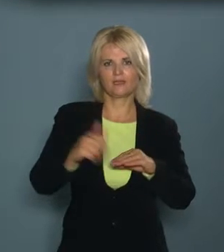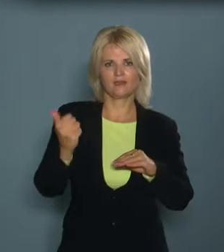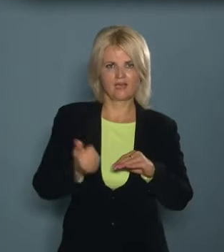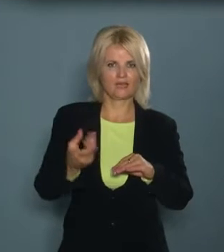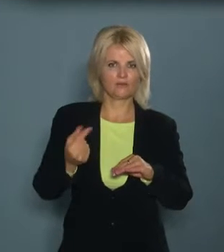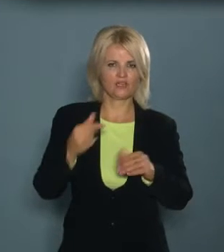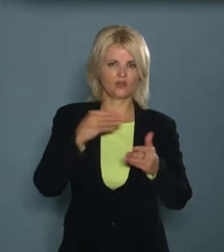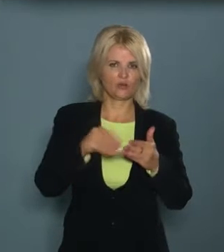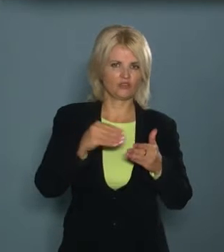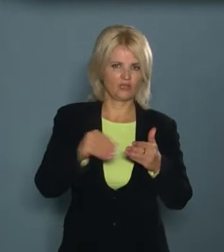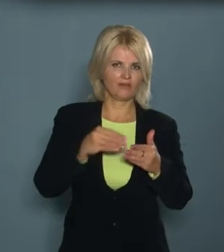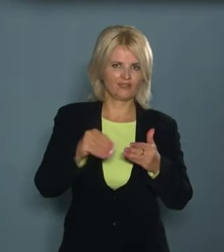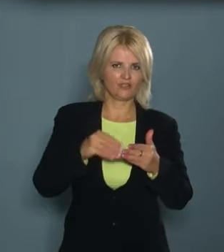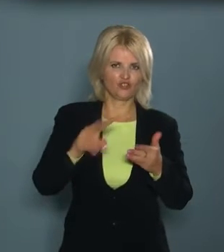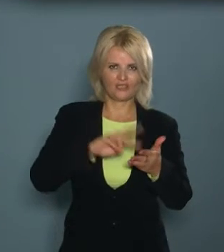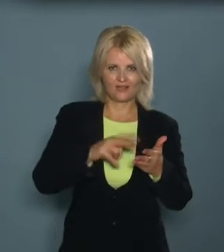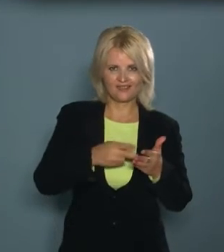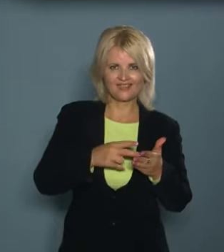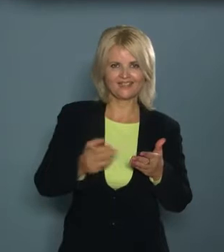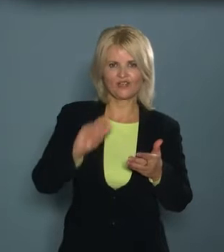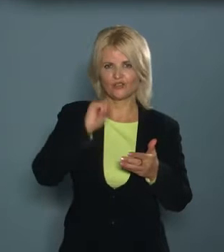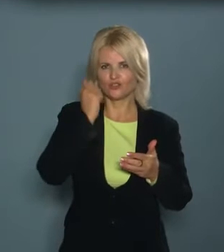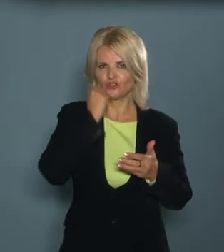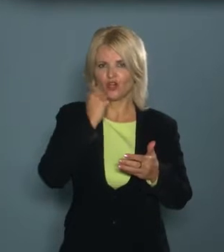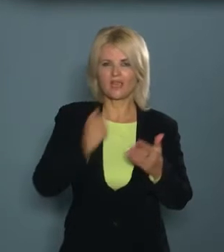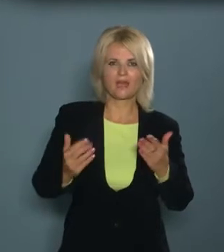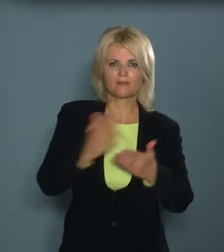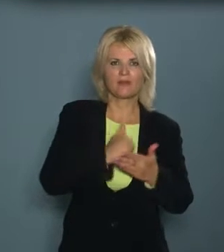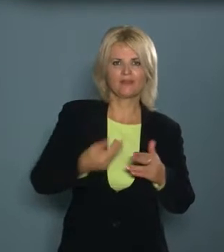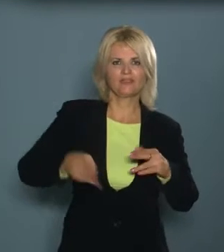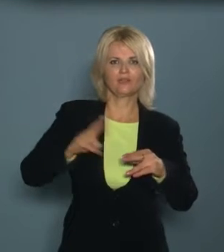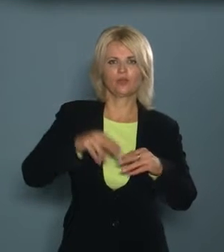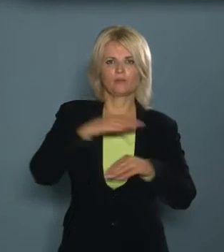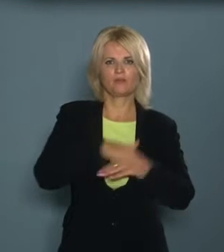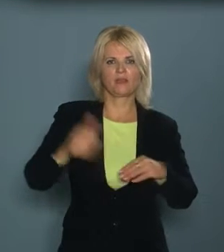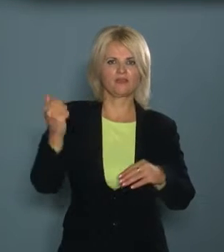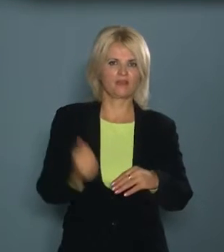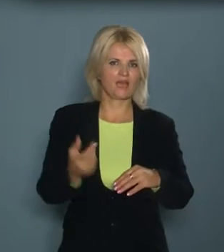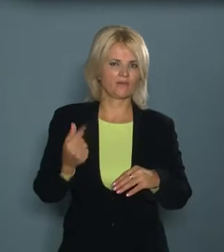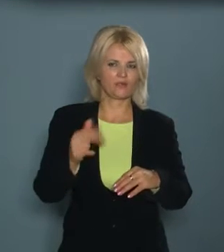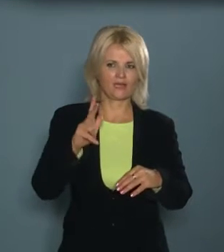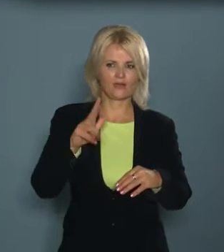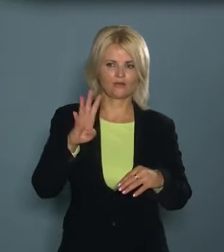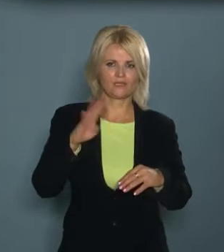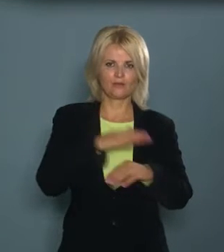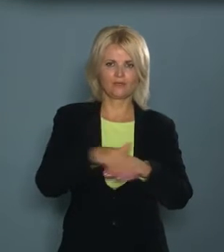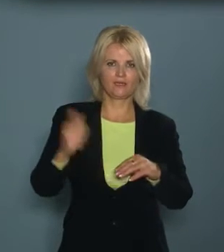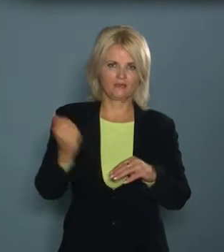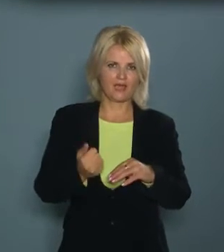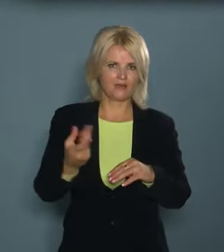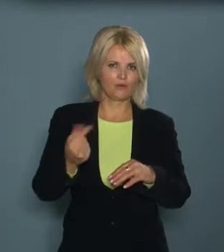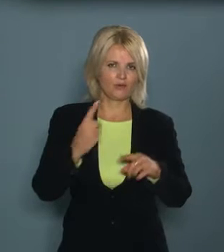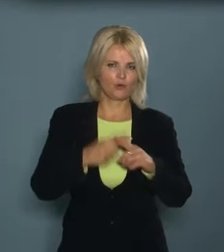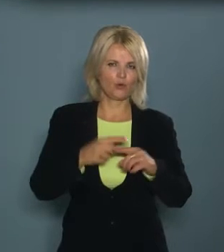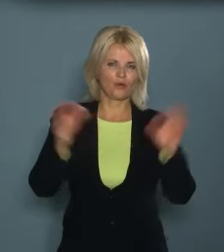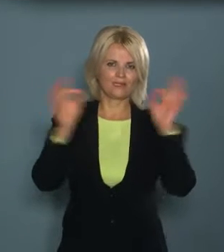költségvetésnél a saját bevételünk az több milliárd forintot tesz ki, tehát 3-4 milliárd forintot tesz ki,